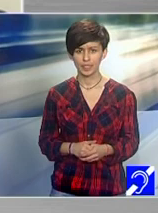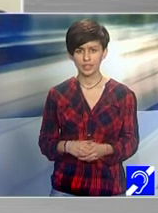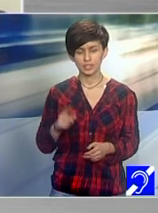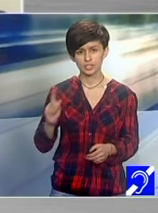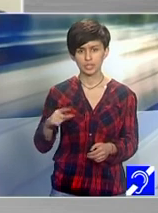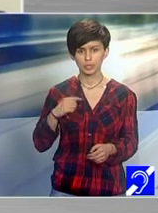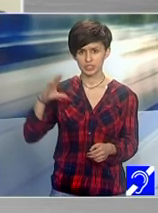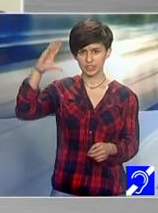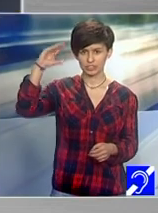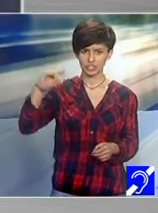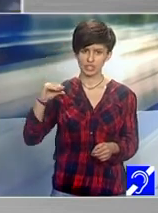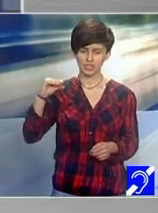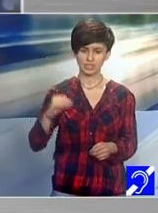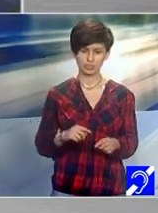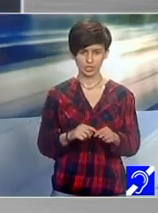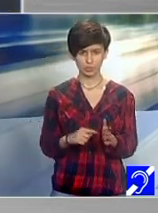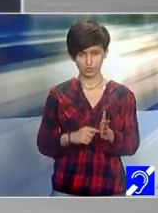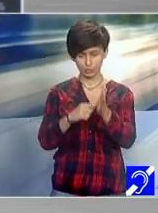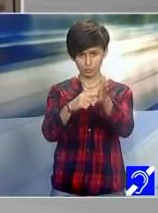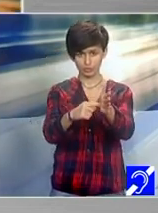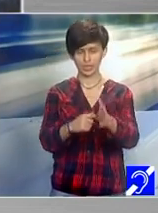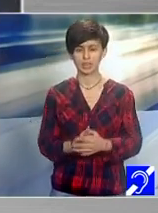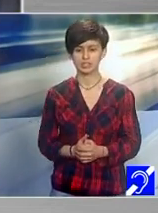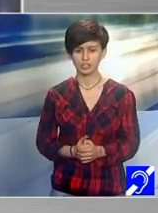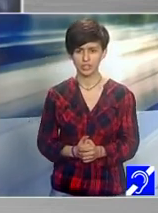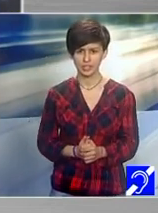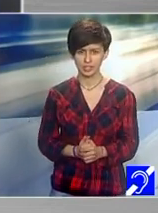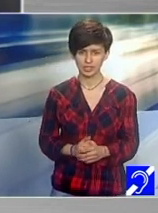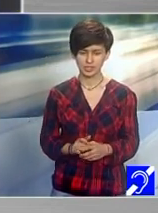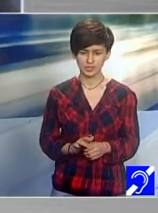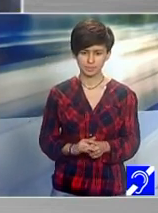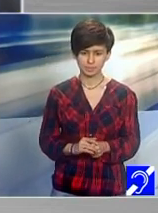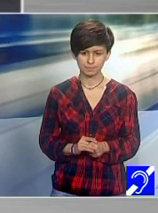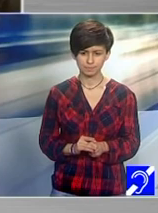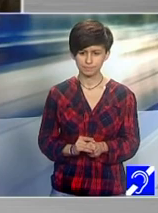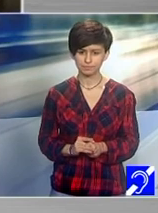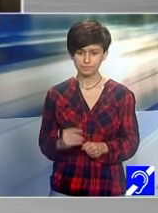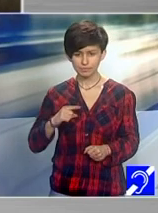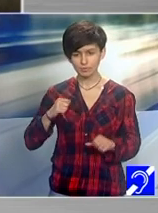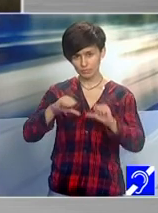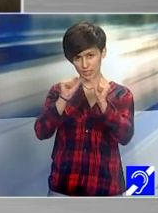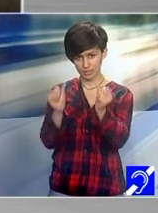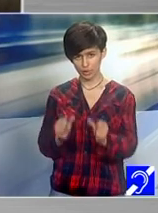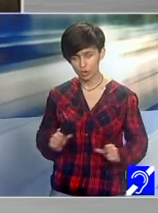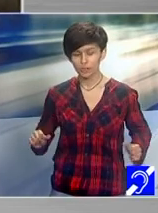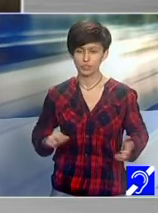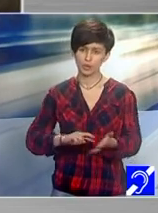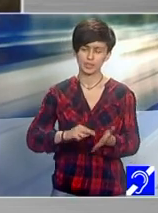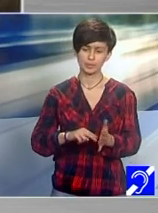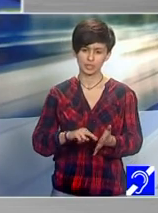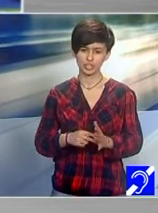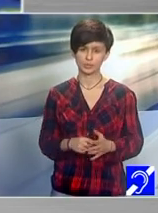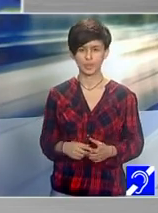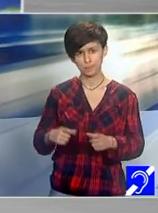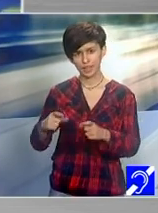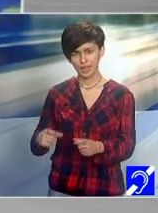rezumatul publicat în BOPI. Deci este o manieră de a proceda la salon. Știu că